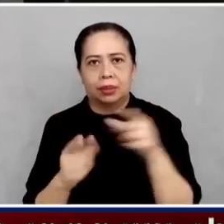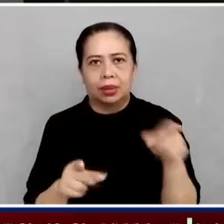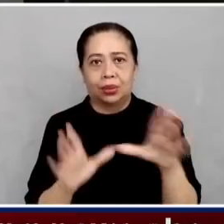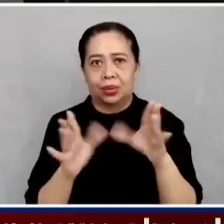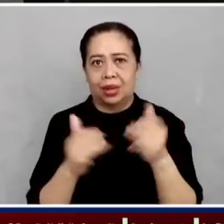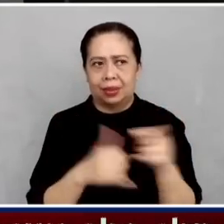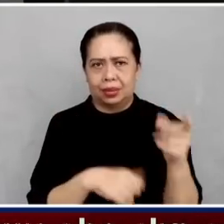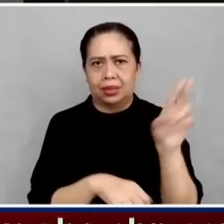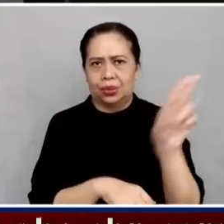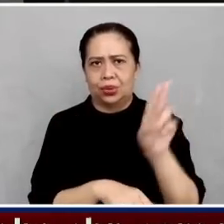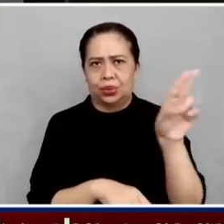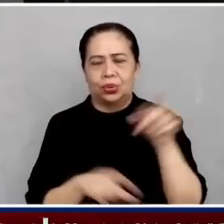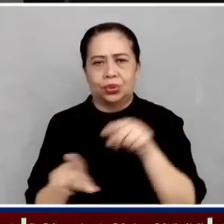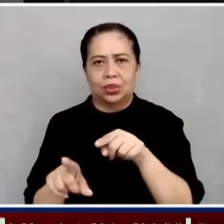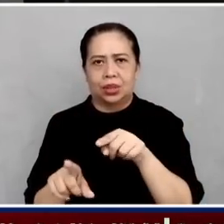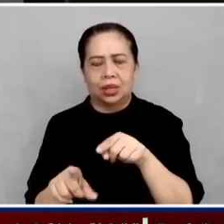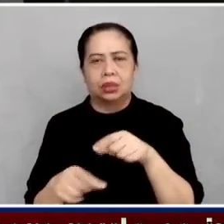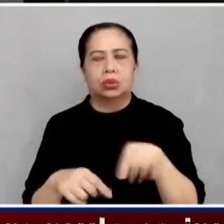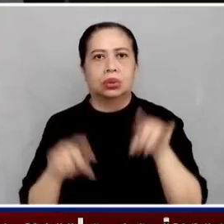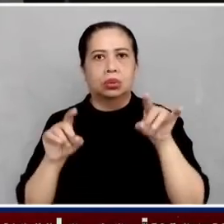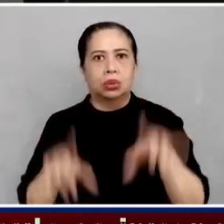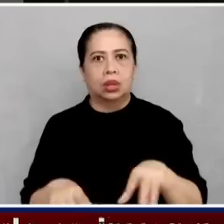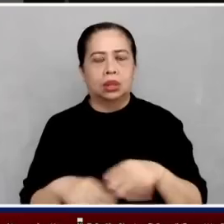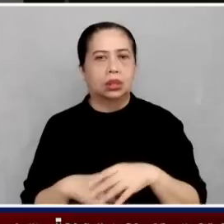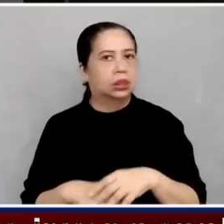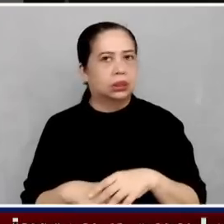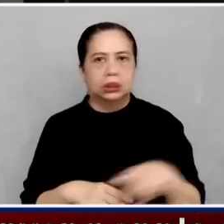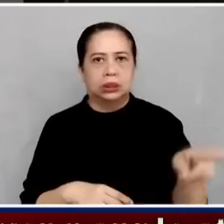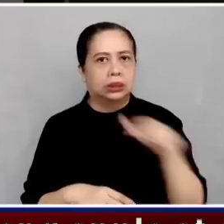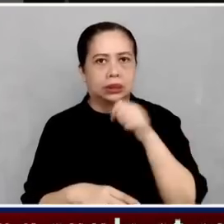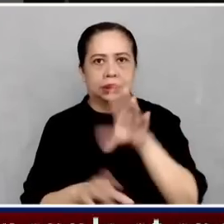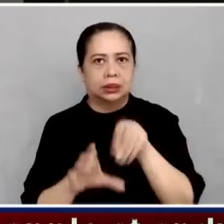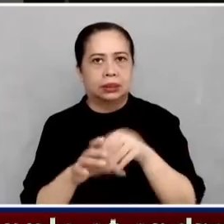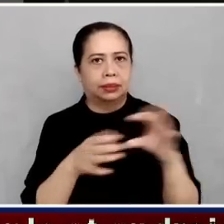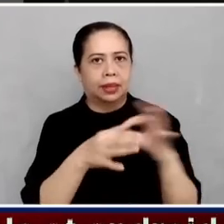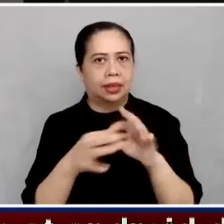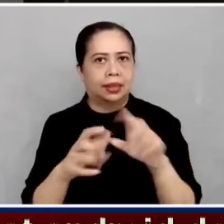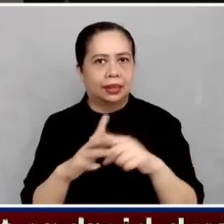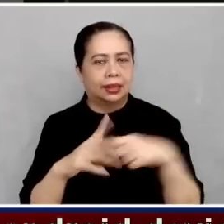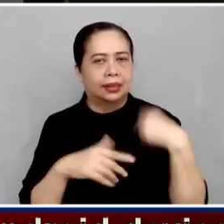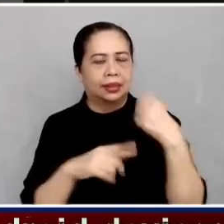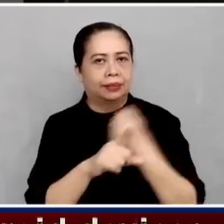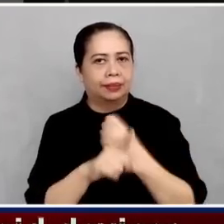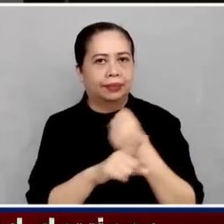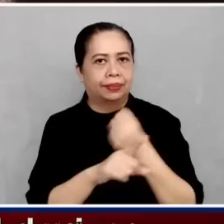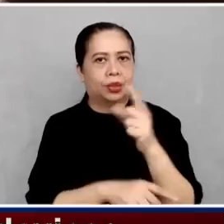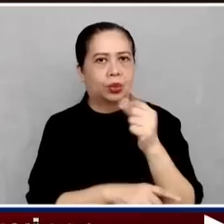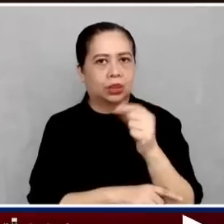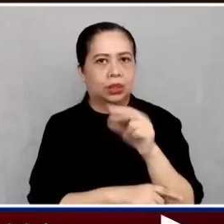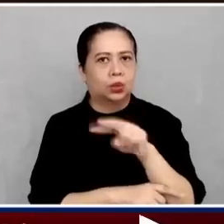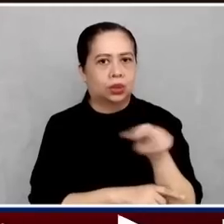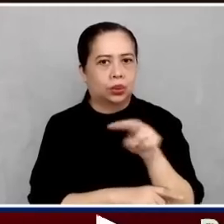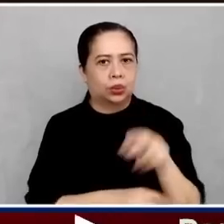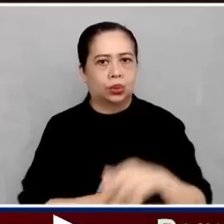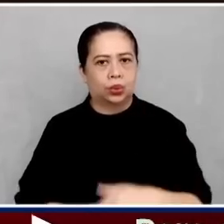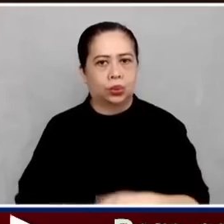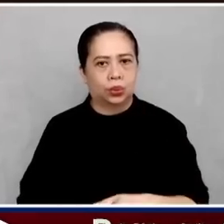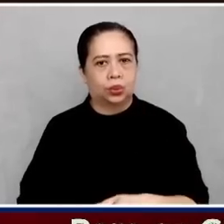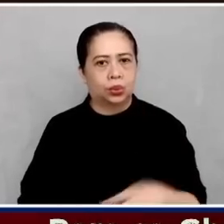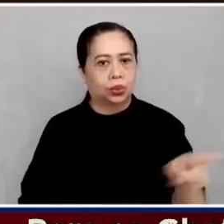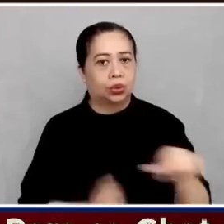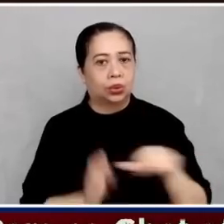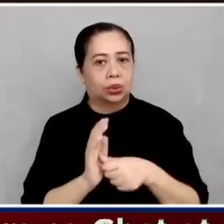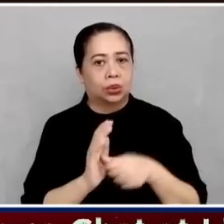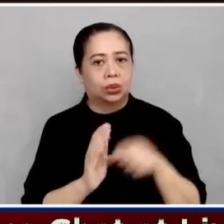na ginagamit niya. Doon ako nagulat. Hindi daw siya affiliated doon simula pa September 2022. Giit ni